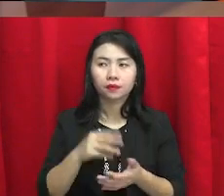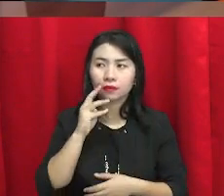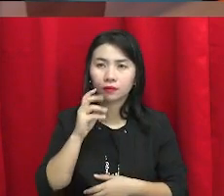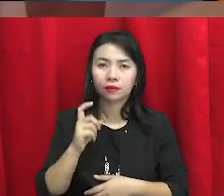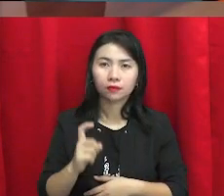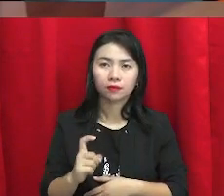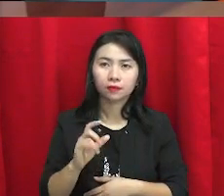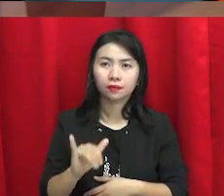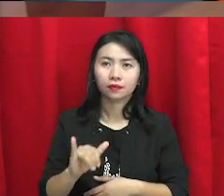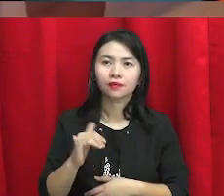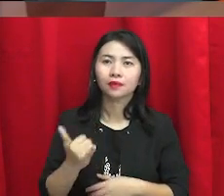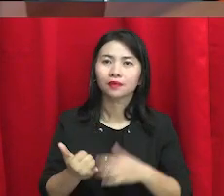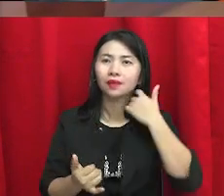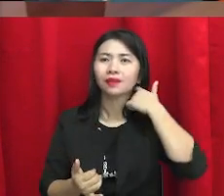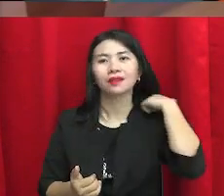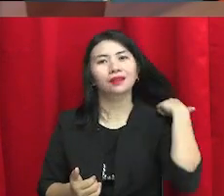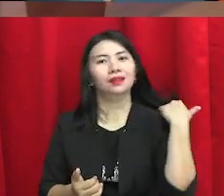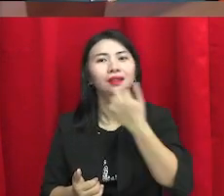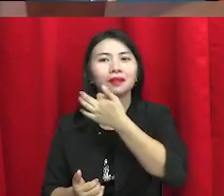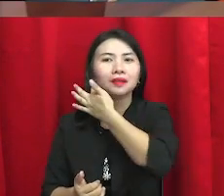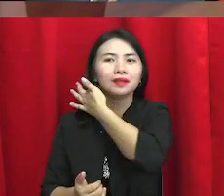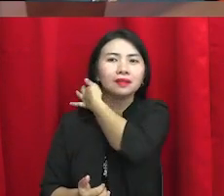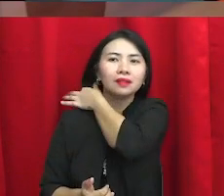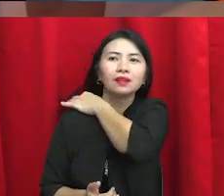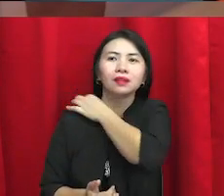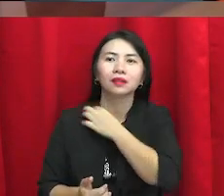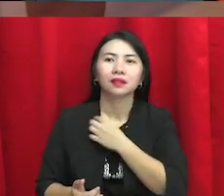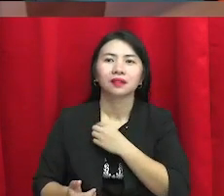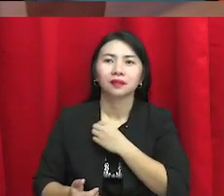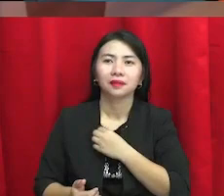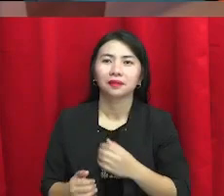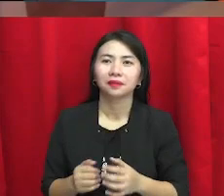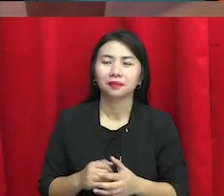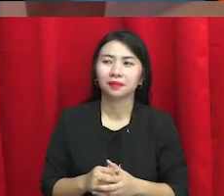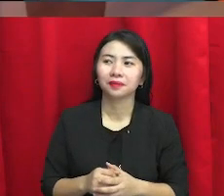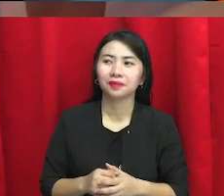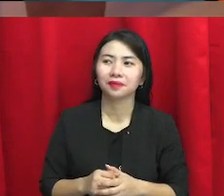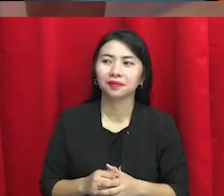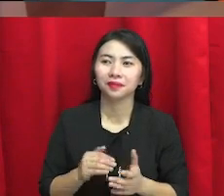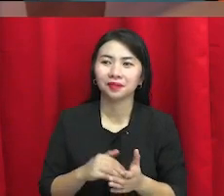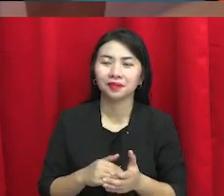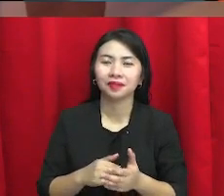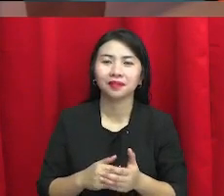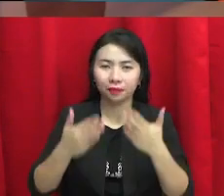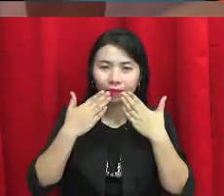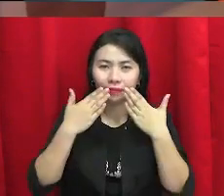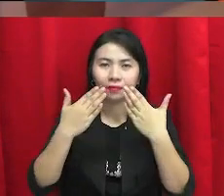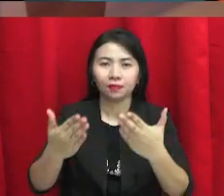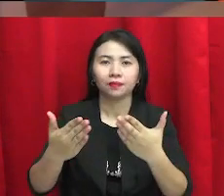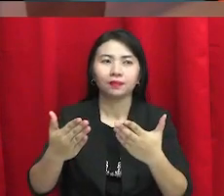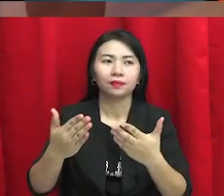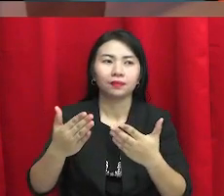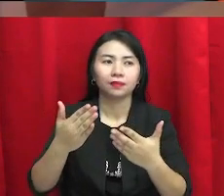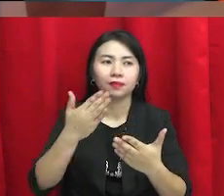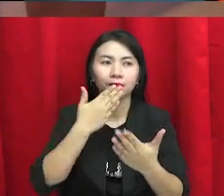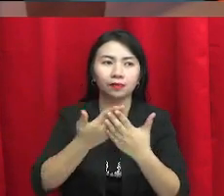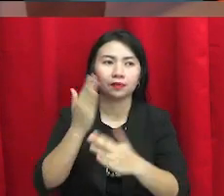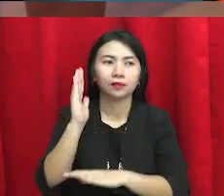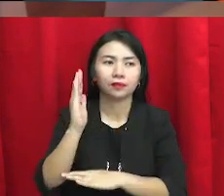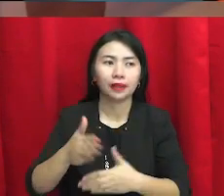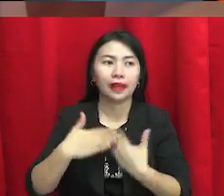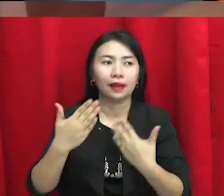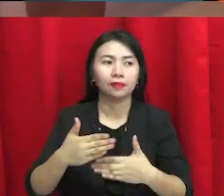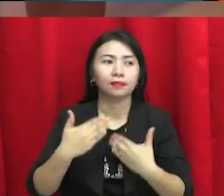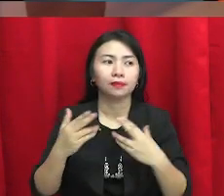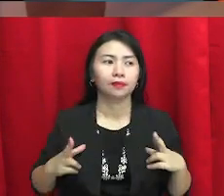muna kasi ikaw yung yun. Hindi namin nakasama dito nakaraan eh. Oh, yeah, yeah. Sir, thank you po. Magandang tanghali po. Happy holiday